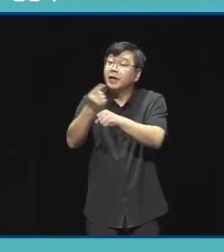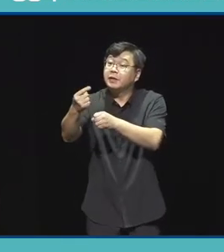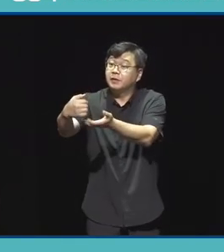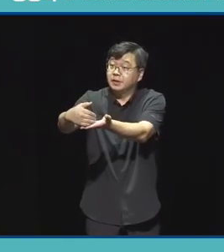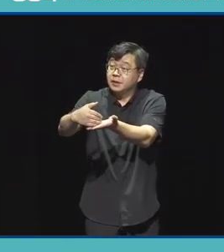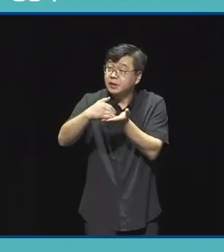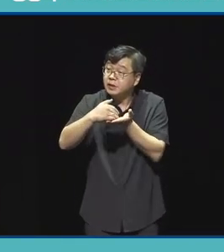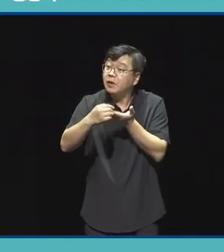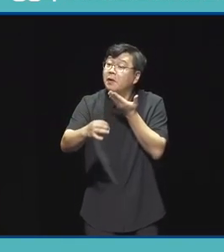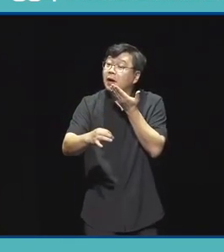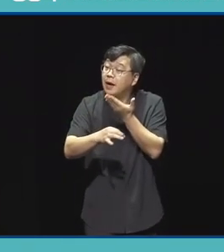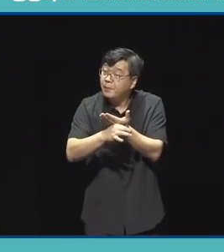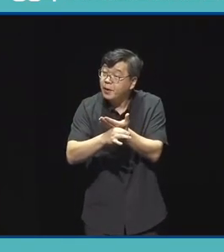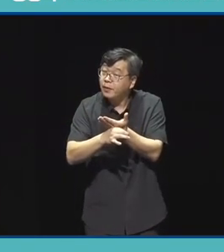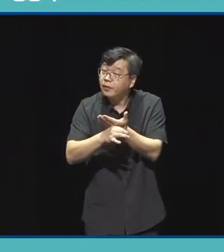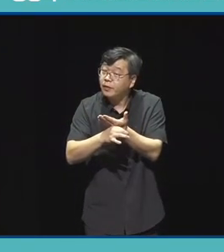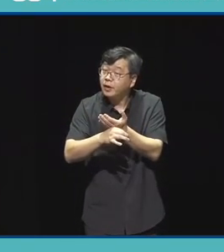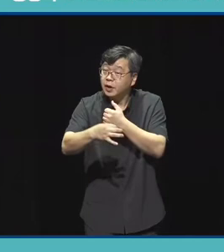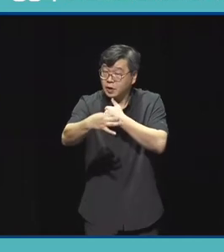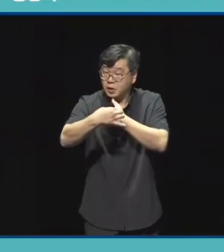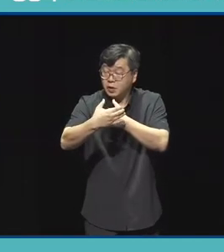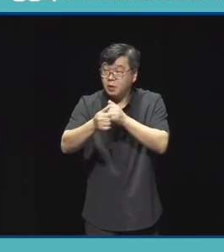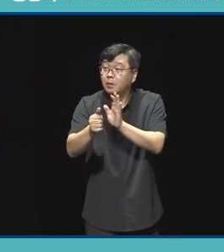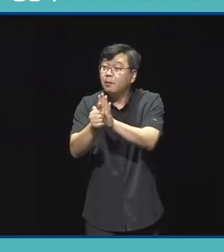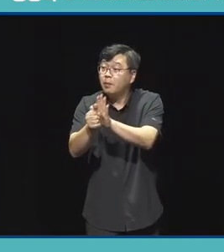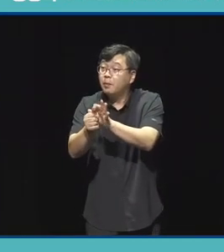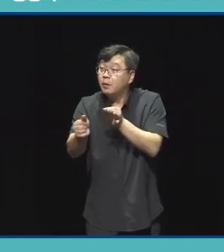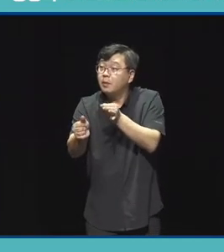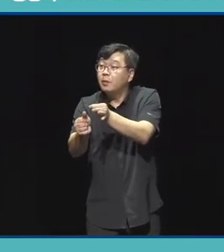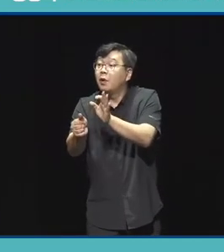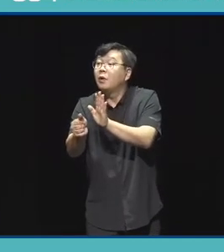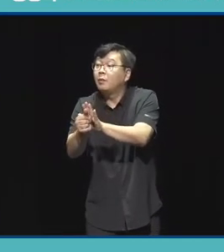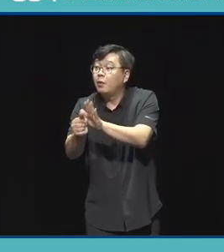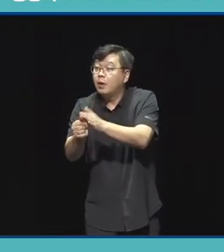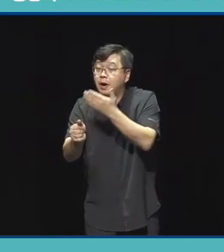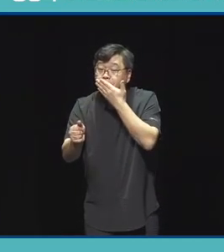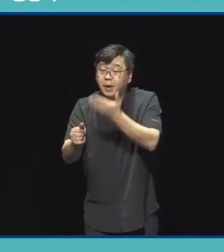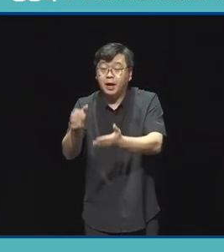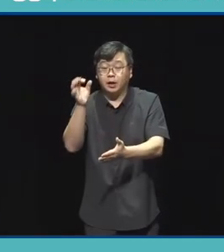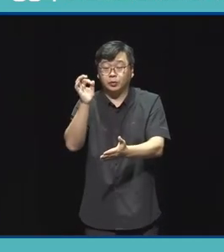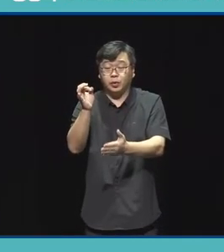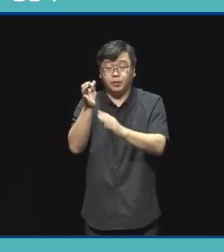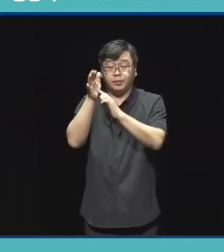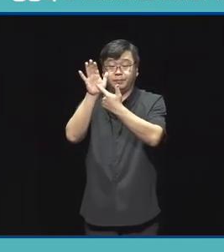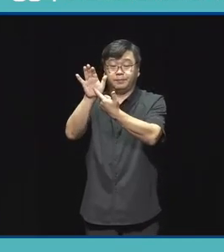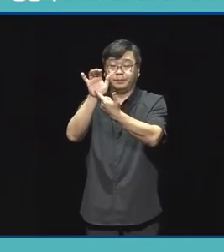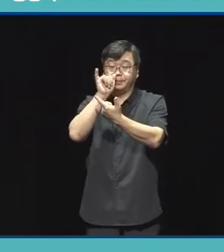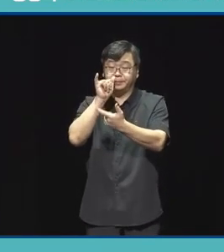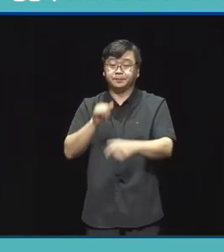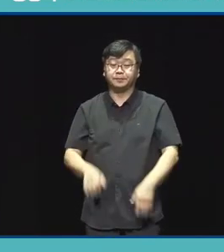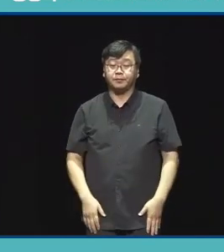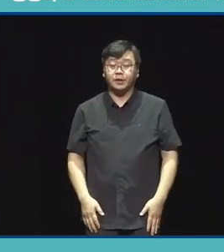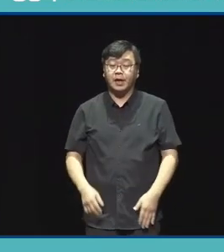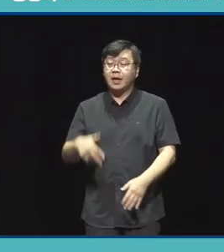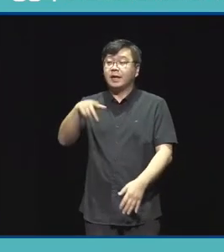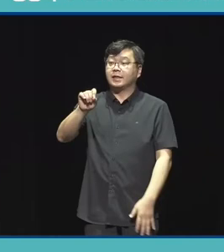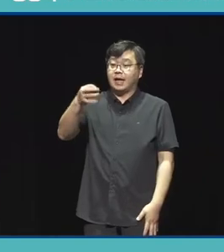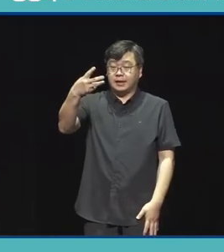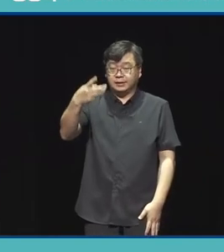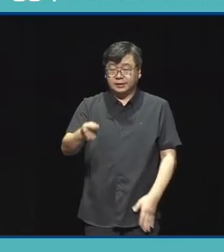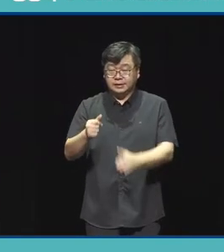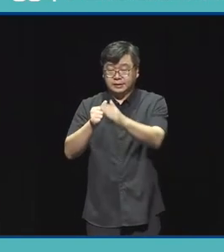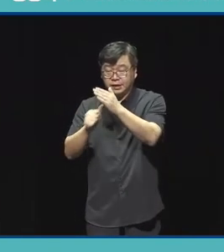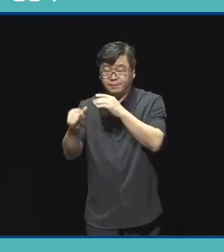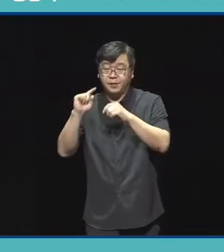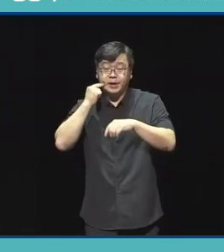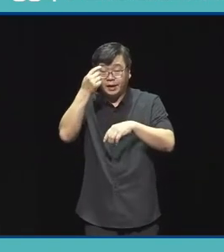공모사업을 통해서 실제적으로 지원받게 될 예산들을 저희가 표시를 해 놓았습니다 장르 대표 공연 예술제